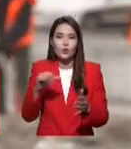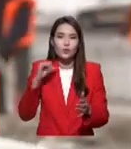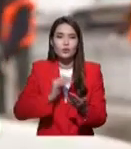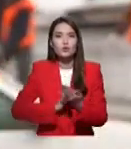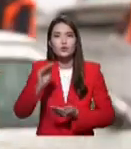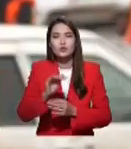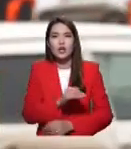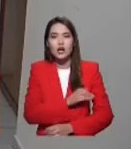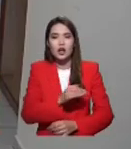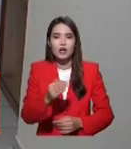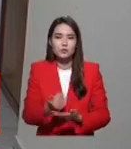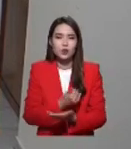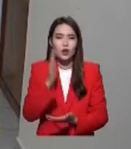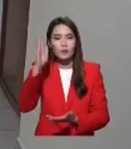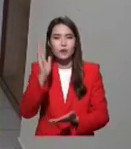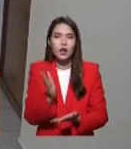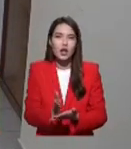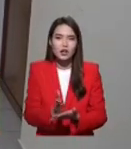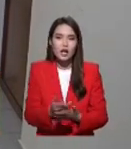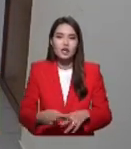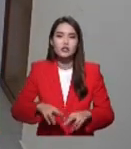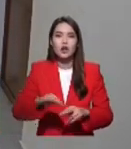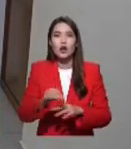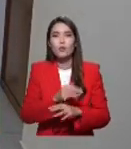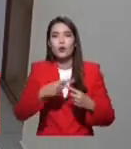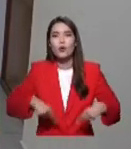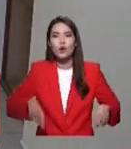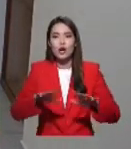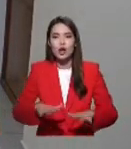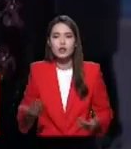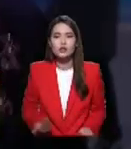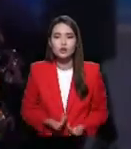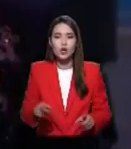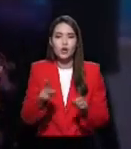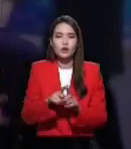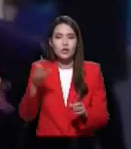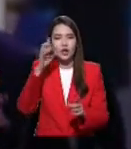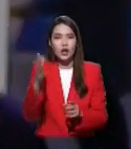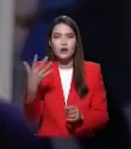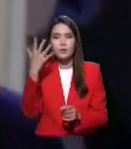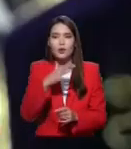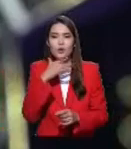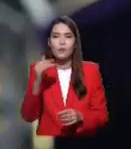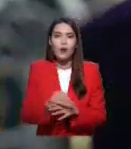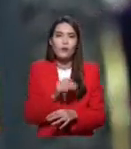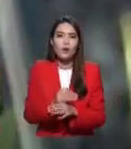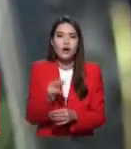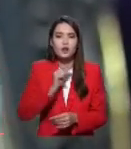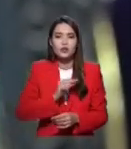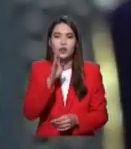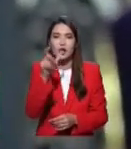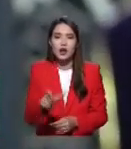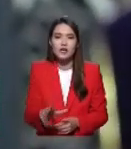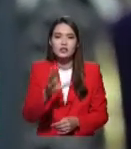қалауымның белгісі болып табылады. Оралдық Әсел Мырзахметованы облыс тұрғындары жақсы таниды. Өйткені 5 жыл бойы волонтерлікпен айналысатын қыз қиналған